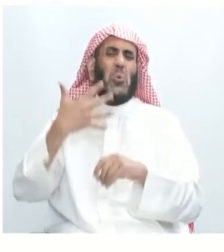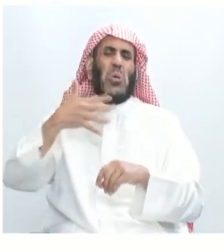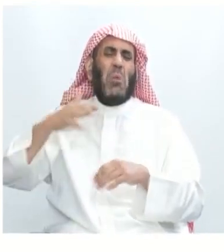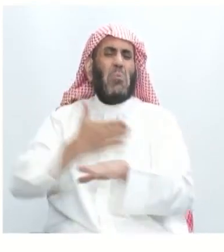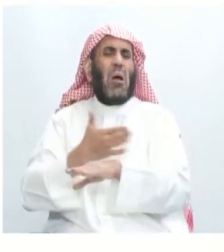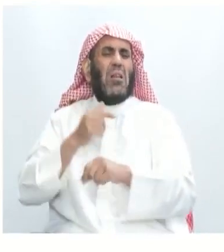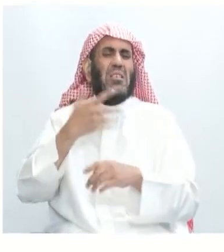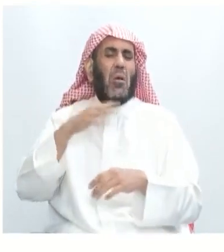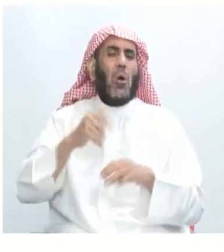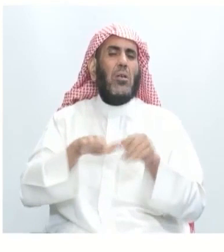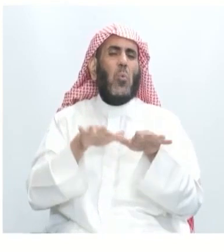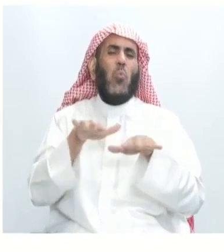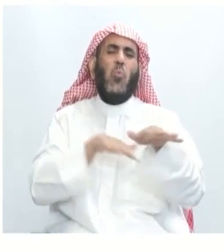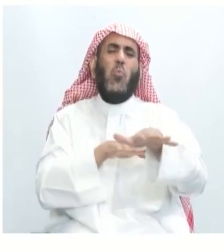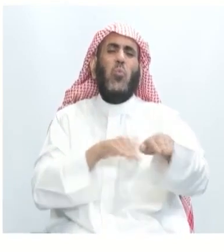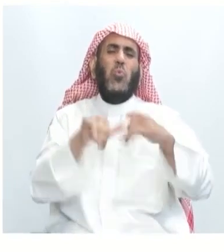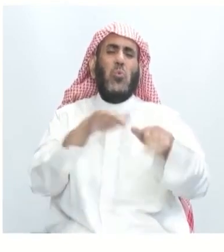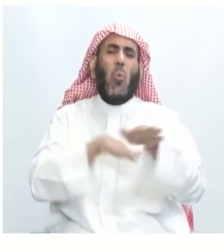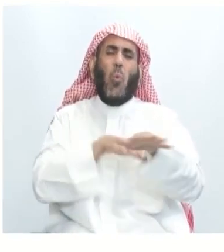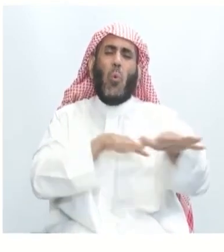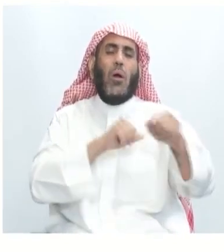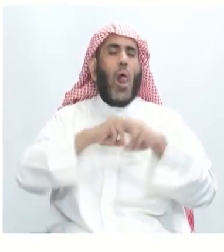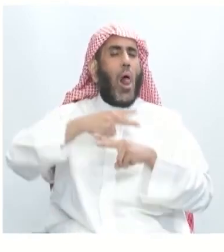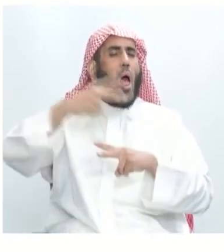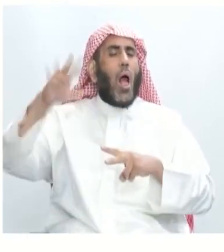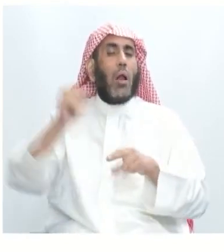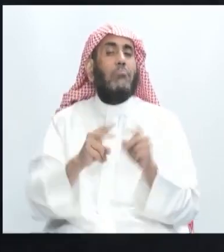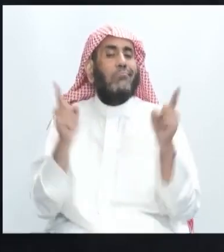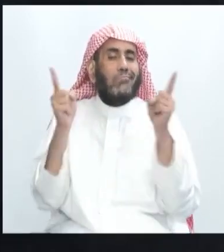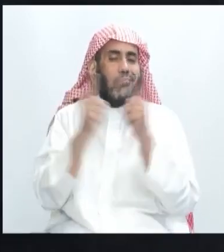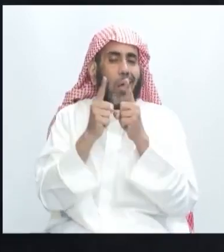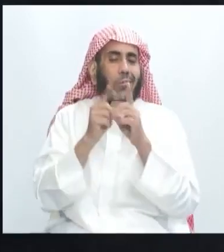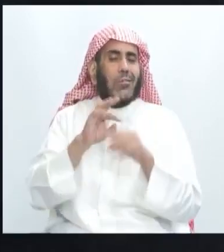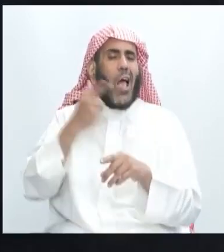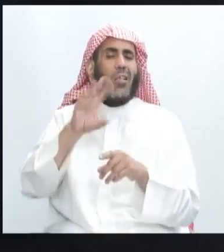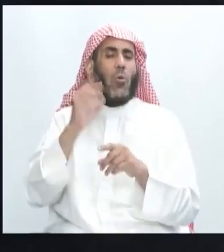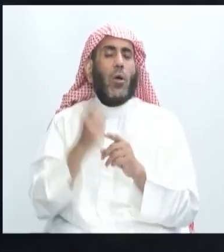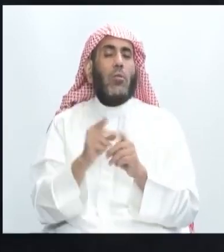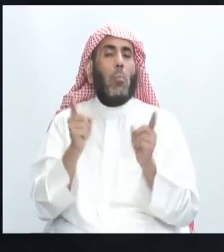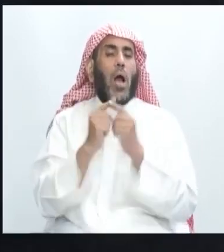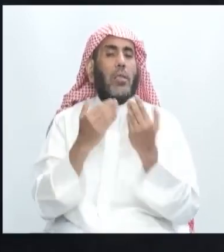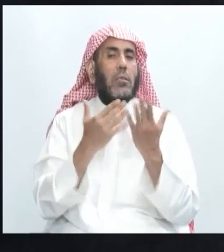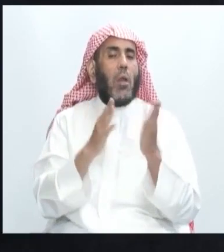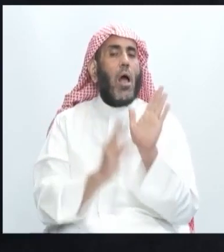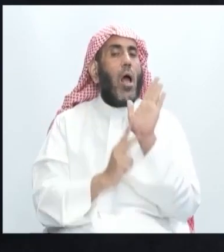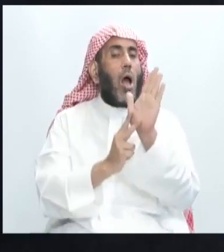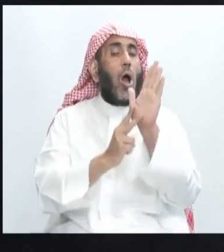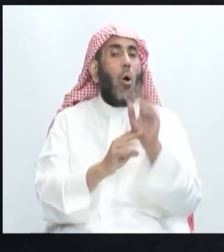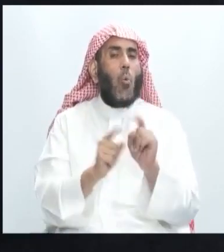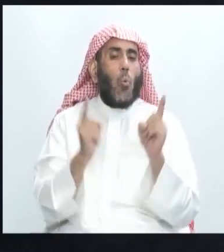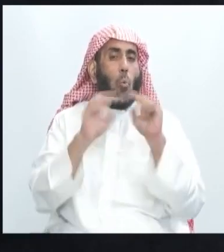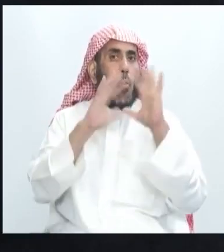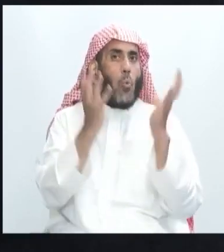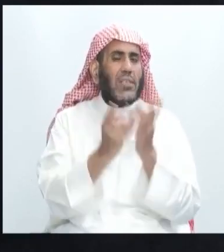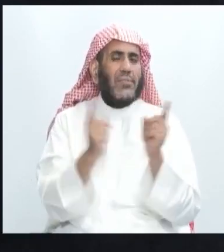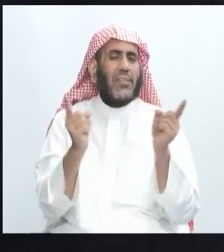او ازدحام الشوارع الى اخره مما تريد هنا لخص تخيل احده الظواهر ثم قدم لها وصف دقيق بالحديث